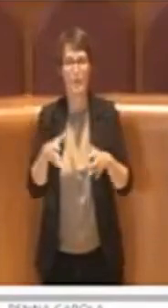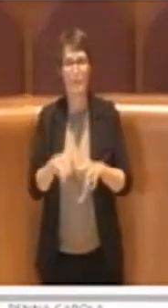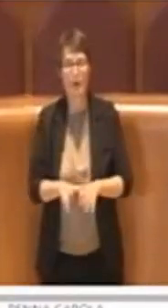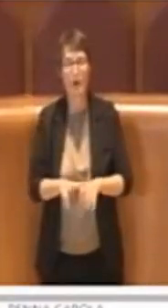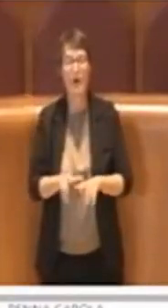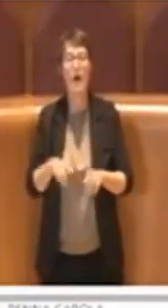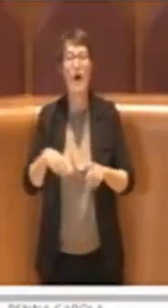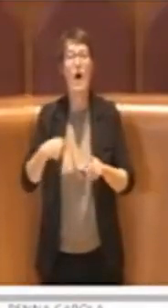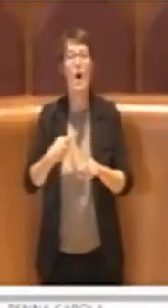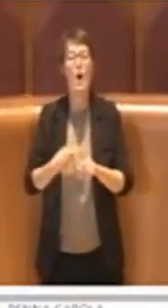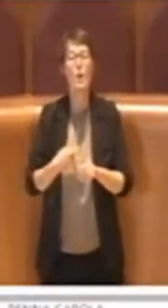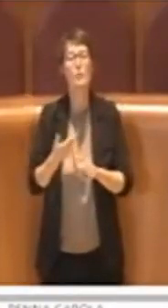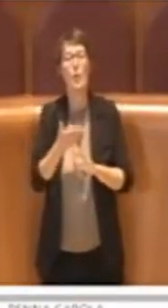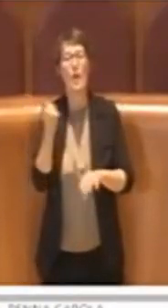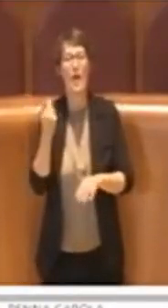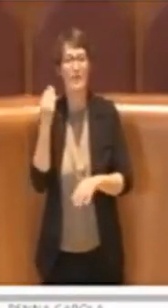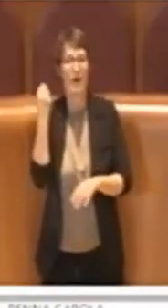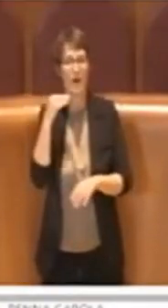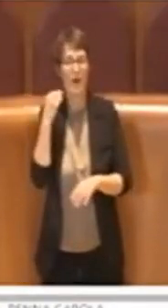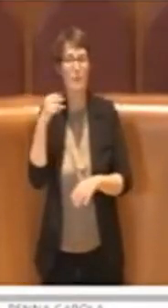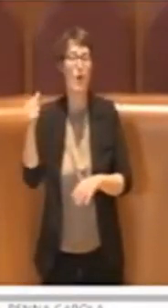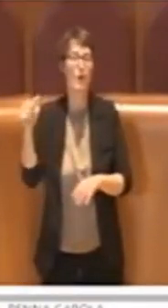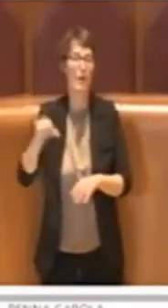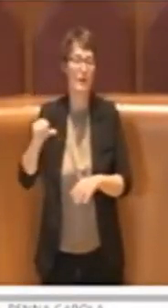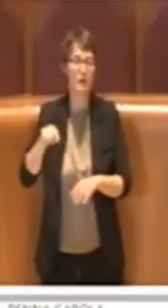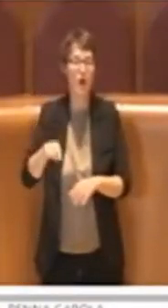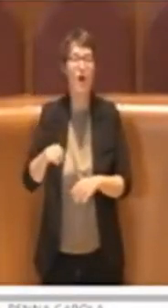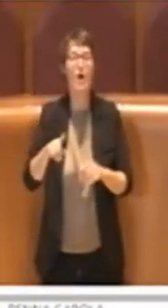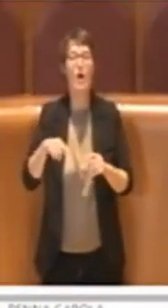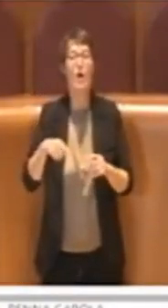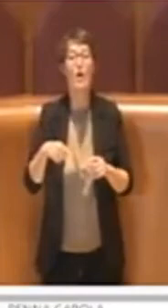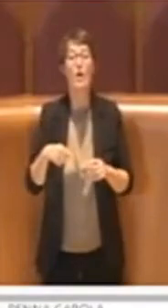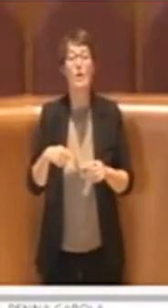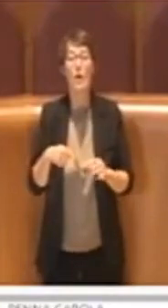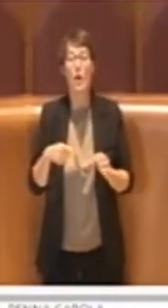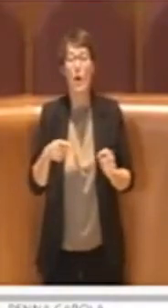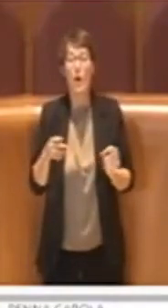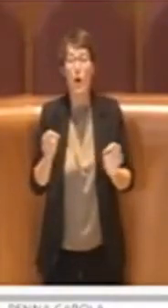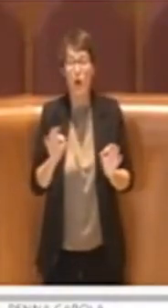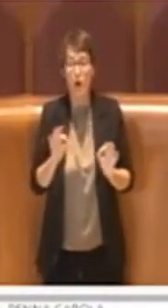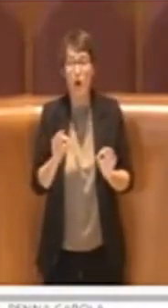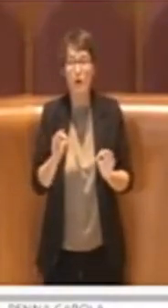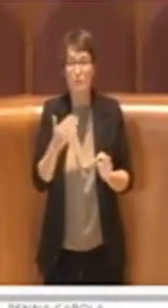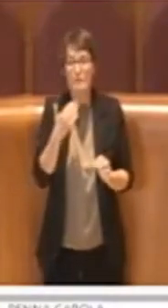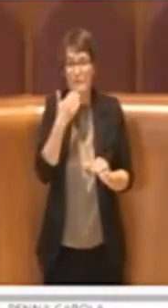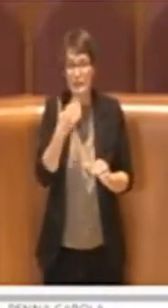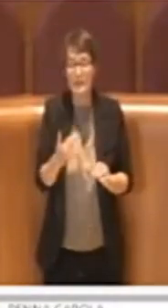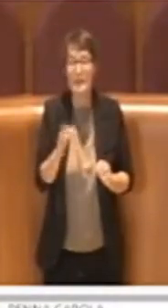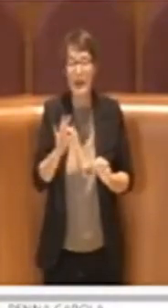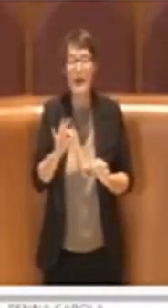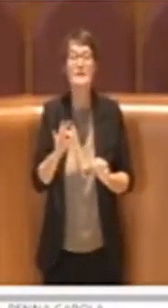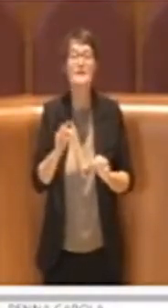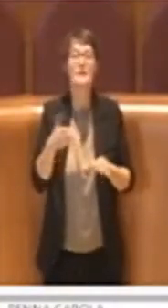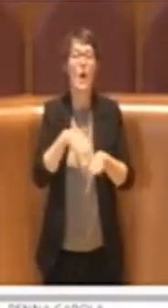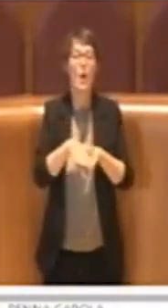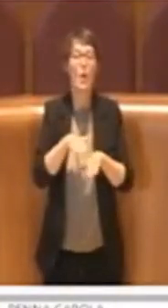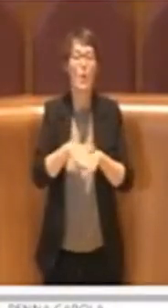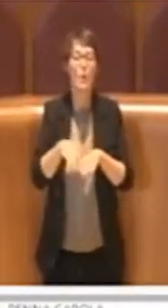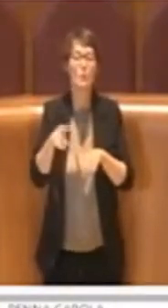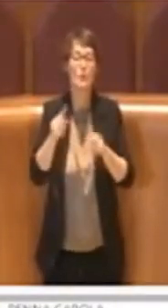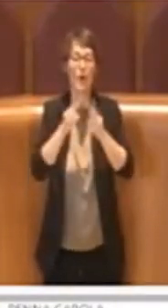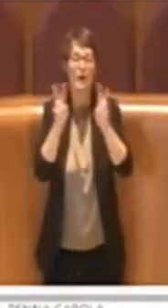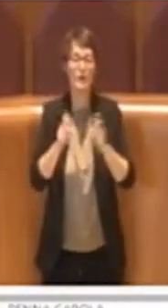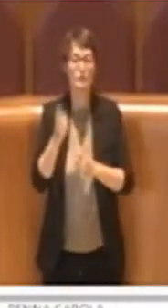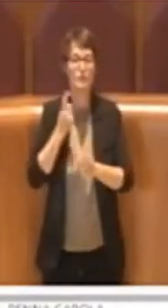e decarbonizzazione tramite consistente, se non esclusivo, ricorso ad energia prodotta da fonti rinnovabili.